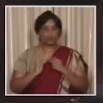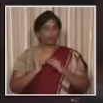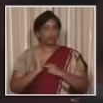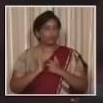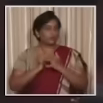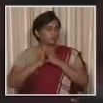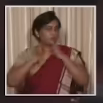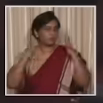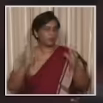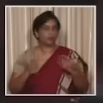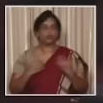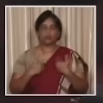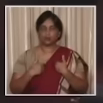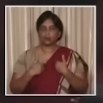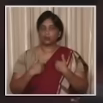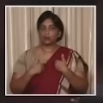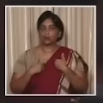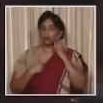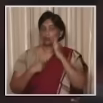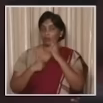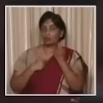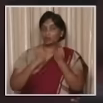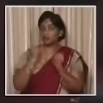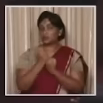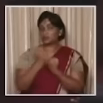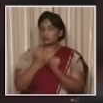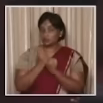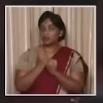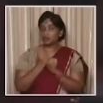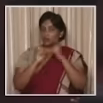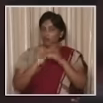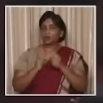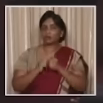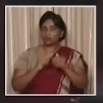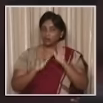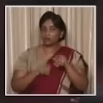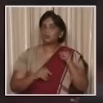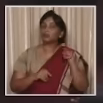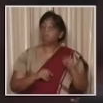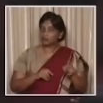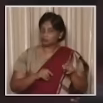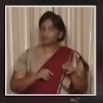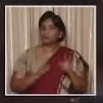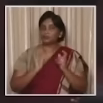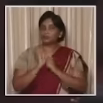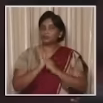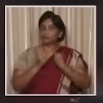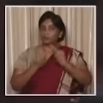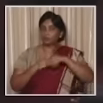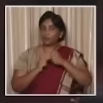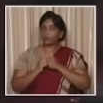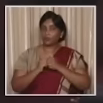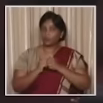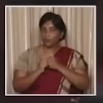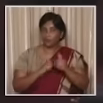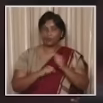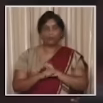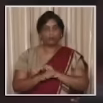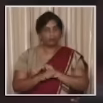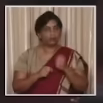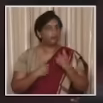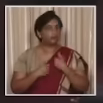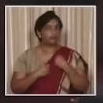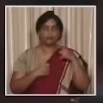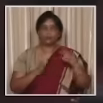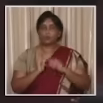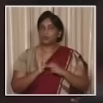ව්‍යාපෘති රාශියක් විදේශ මූල්‍ය සහයෝගය ඇතුව ක්‍රියාත්මක වෙනවා. නමුත් මේ ණය ප්‍රතිහුගතකරණය සිදු වෙලා නැති හින්දා අපිට